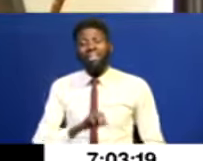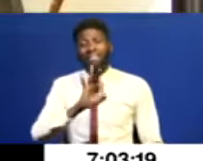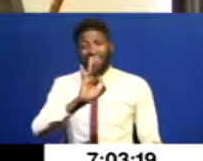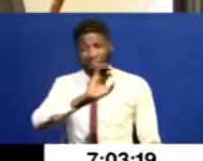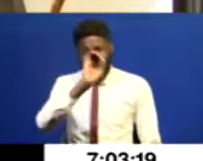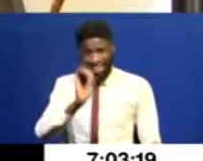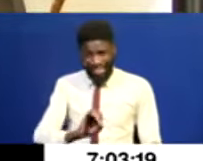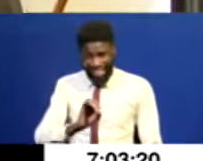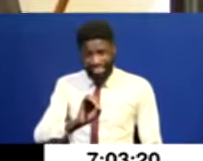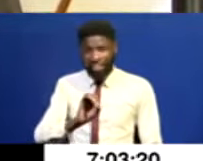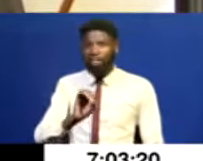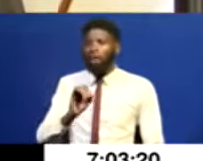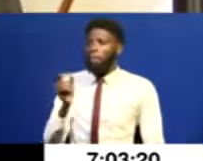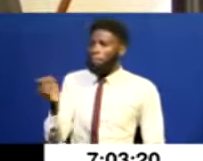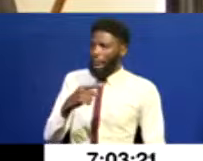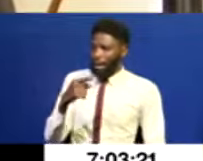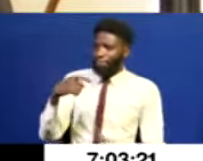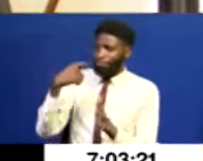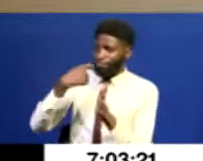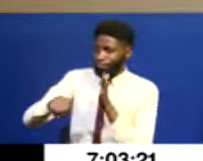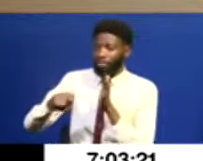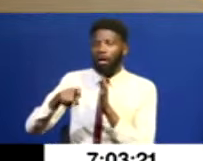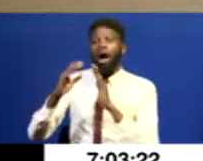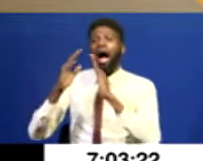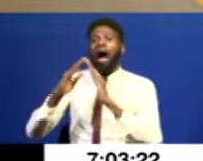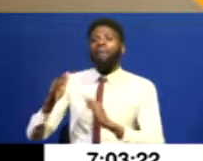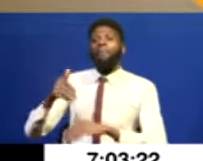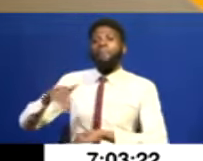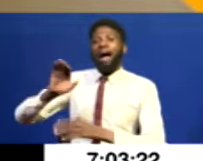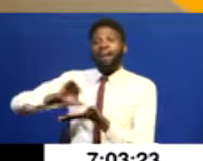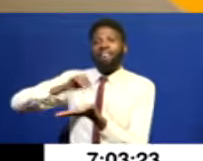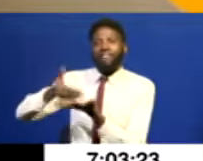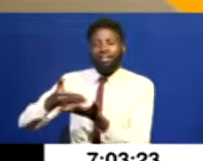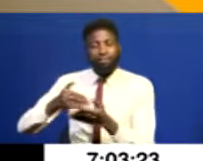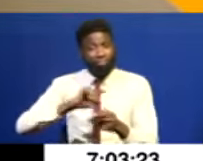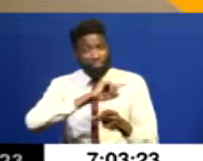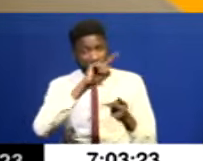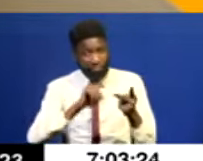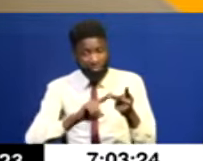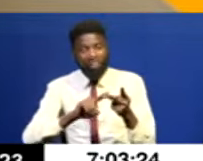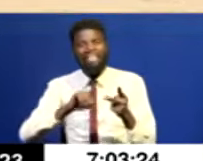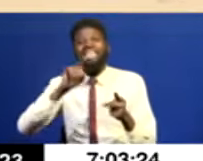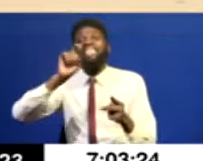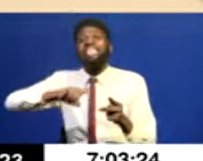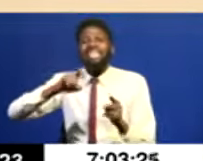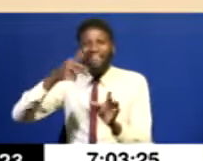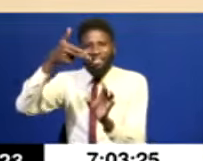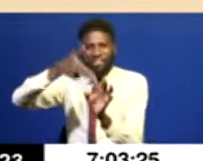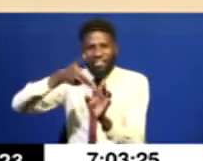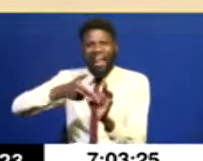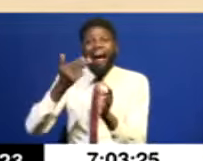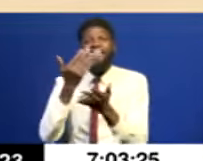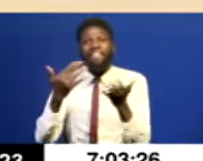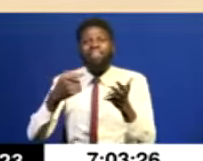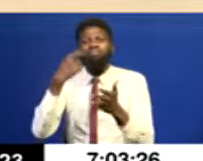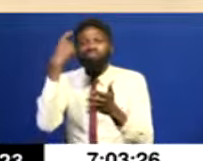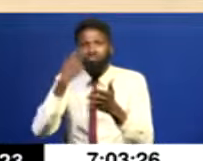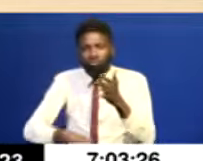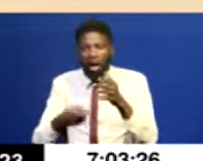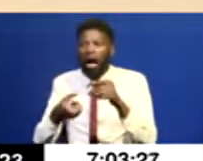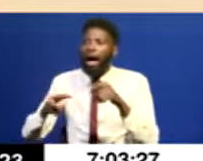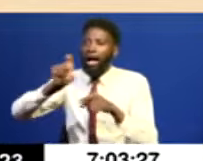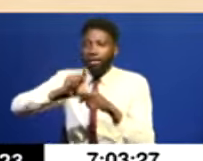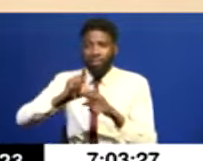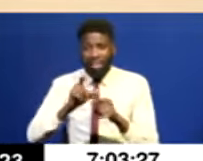nafuu, mswada huo pia unapendekeza nyongeza ya ushuru thamani wa ziada bidhaa za petroli kutoka 6%